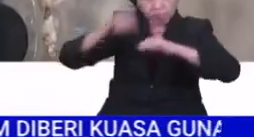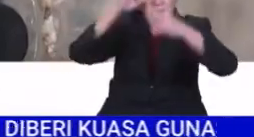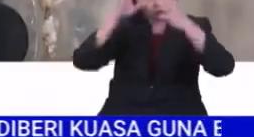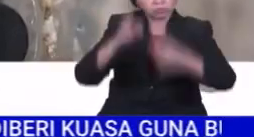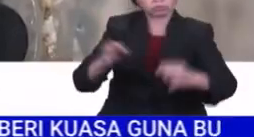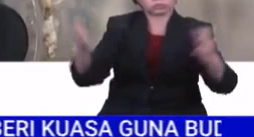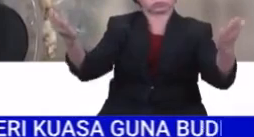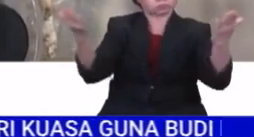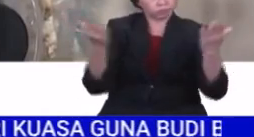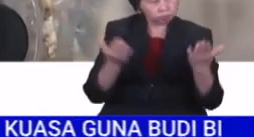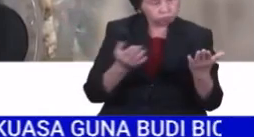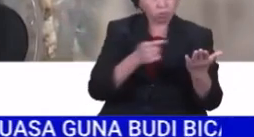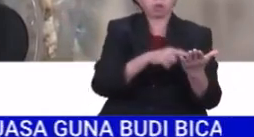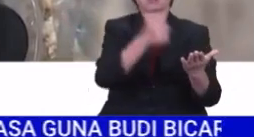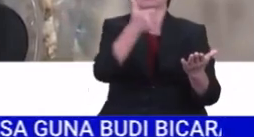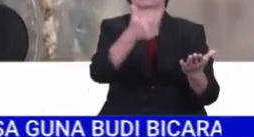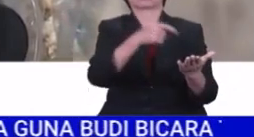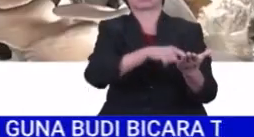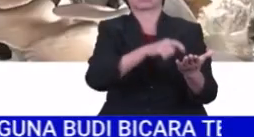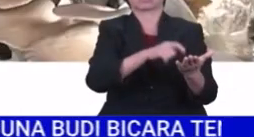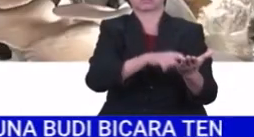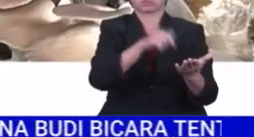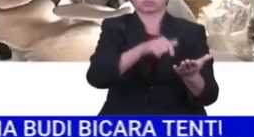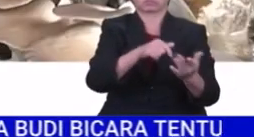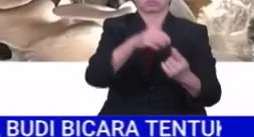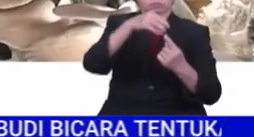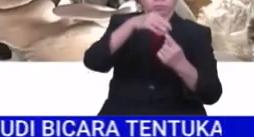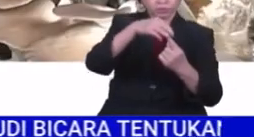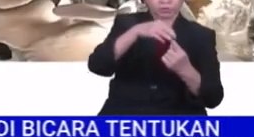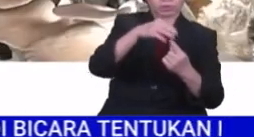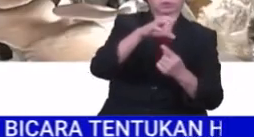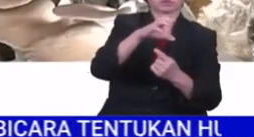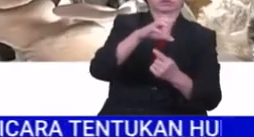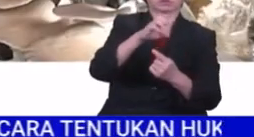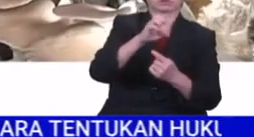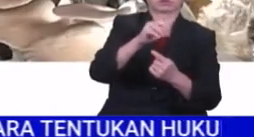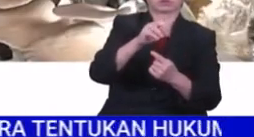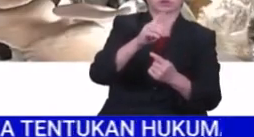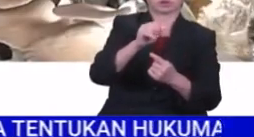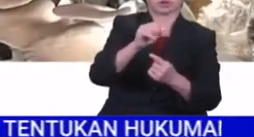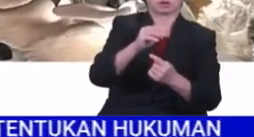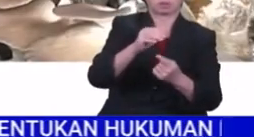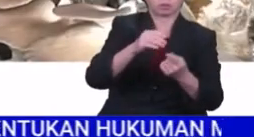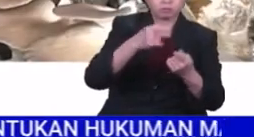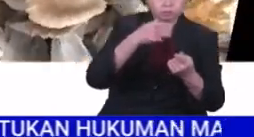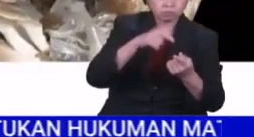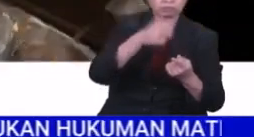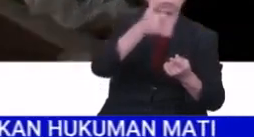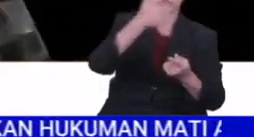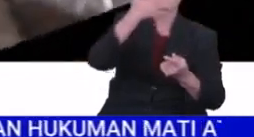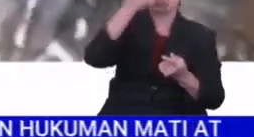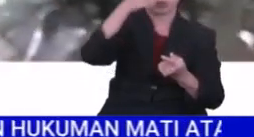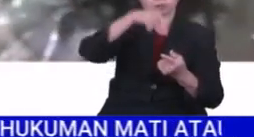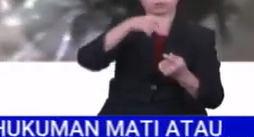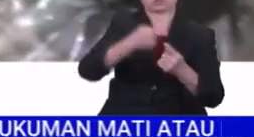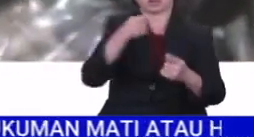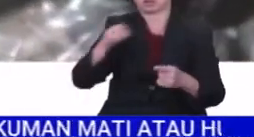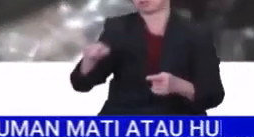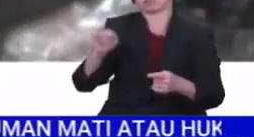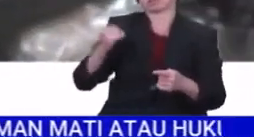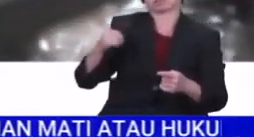Daripada sama tersebut mengetik baunya cendawan itu hh nya lebih tinggi daripada kamu Evita